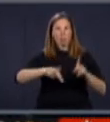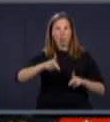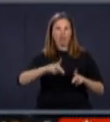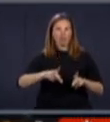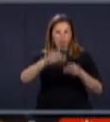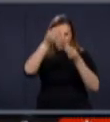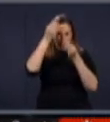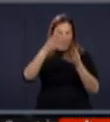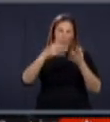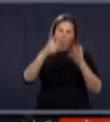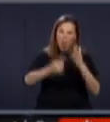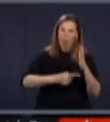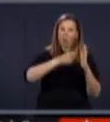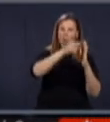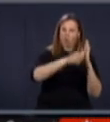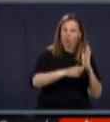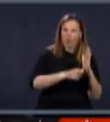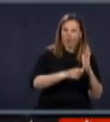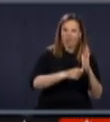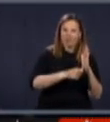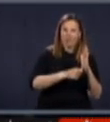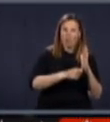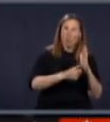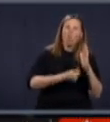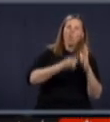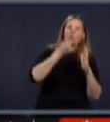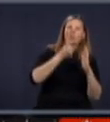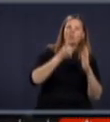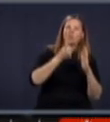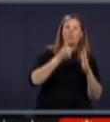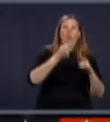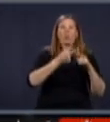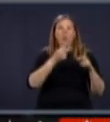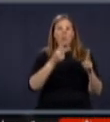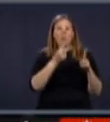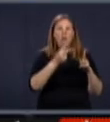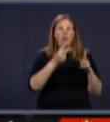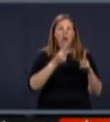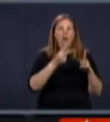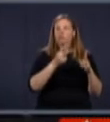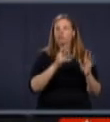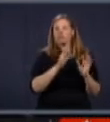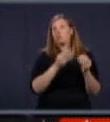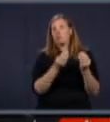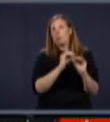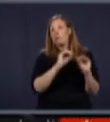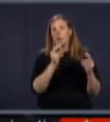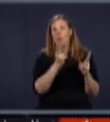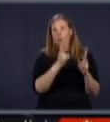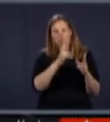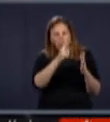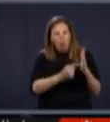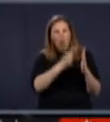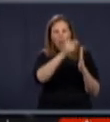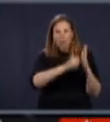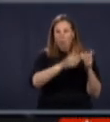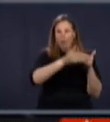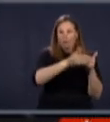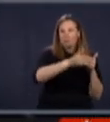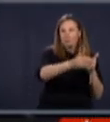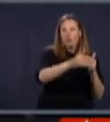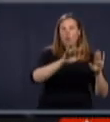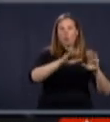les activités de chirurgie qu'on appelle plus électives, nous reprenons ces activités graduellement dans